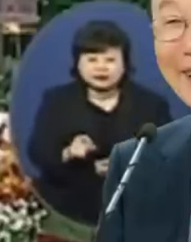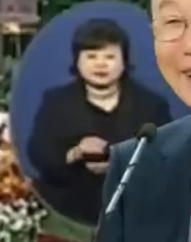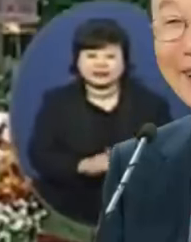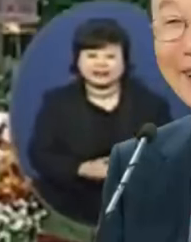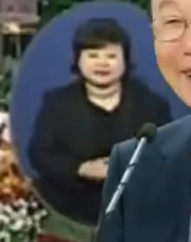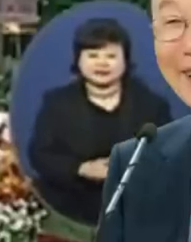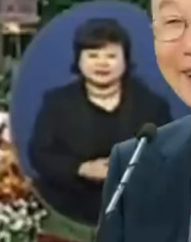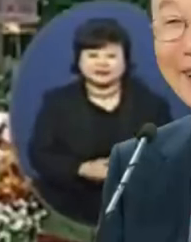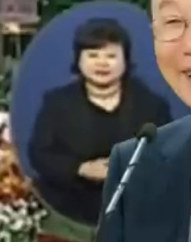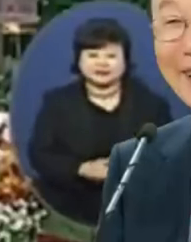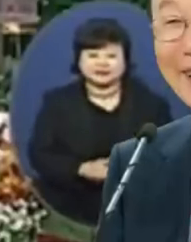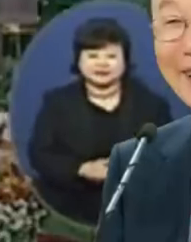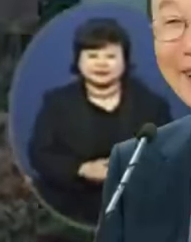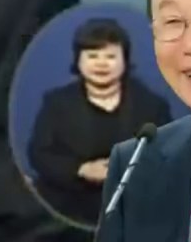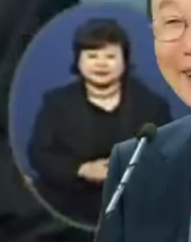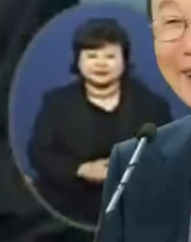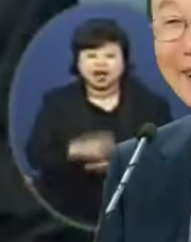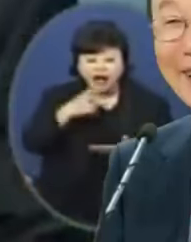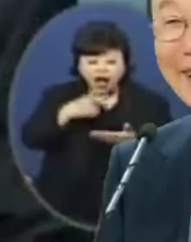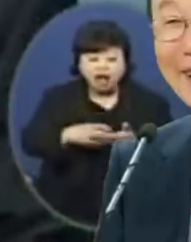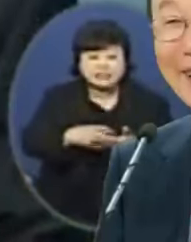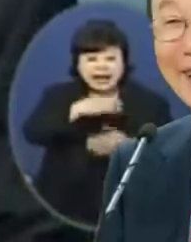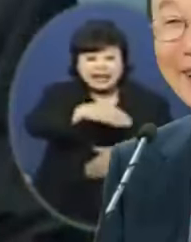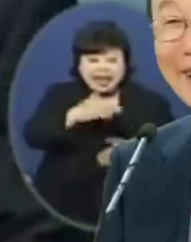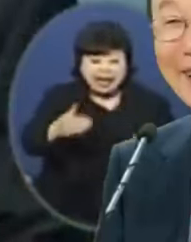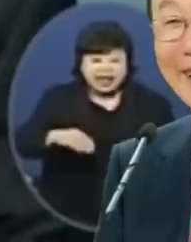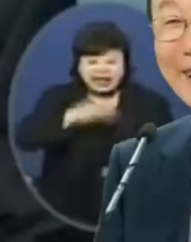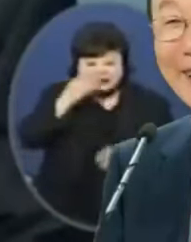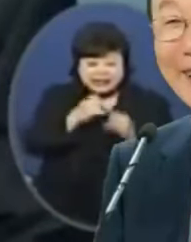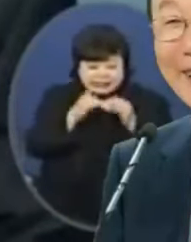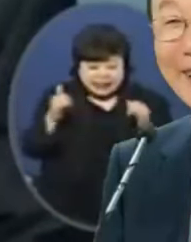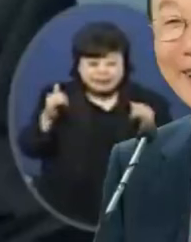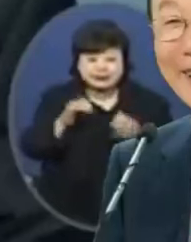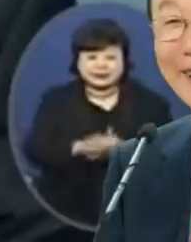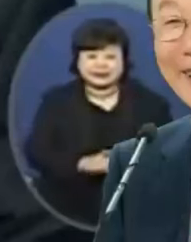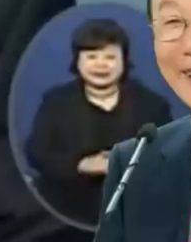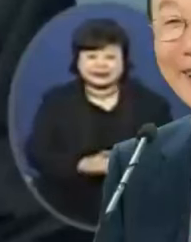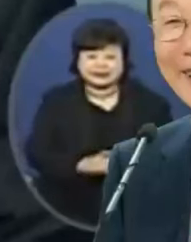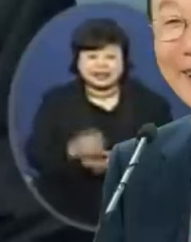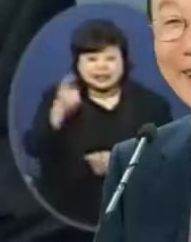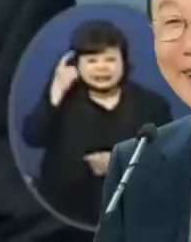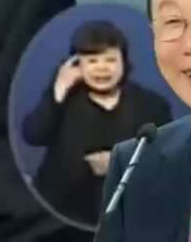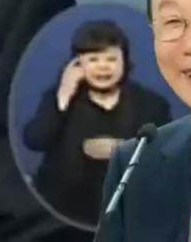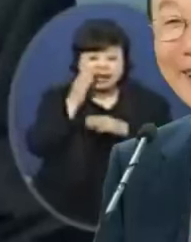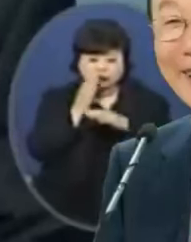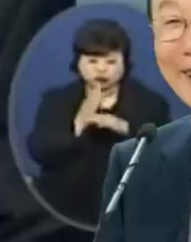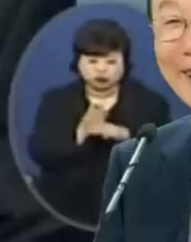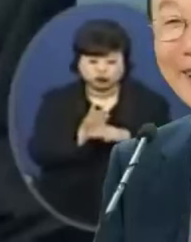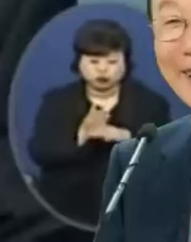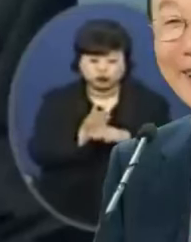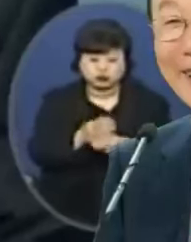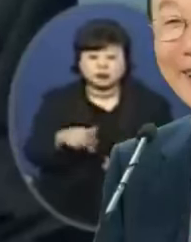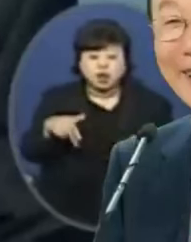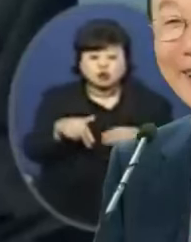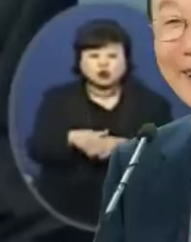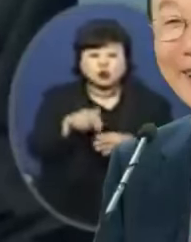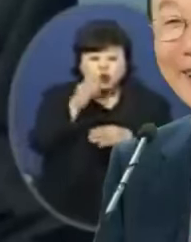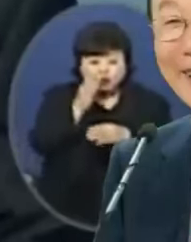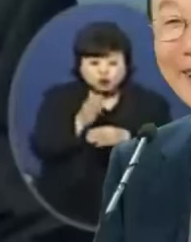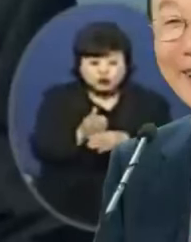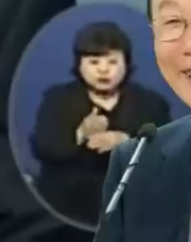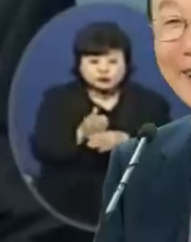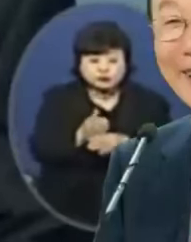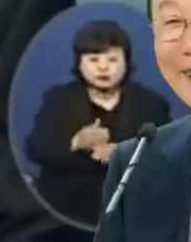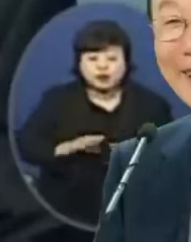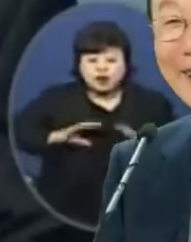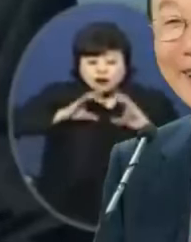궤입니다. 언약궤는 이스라엘 민족의 사상의 중심이요, 종교의 중심이요,